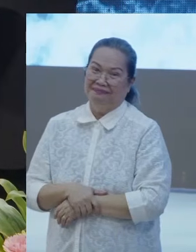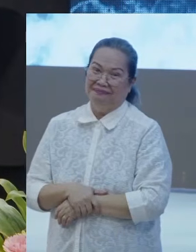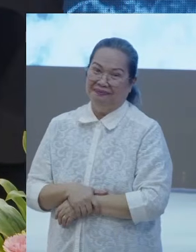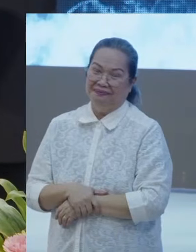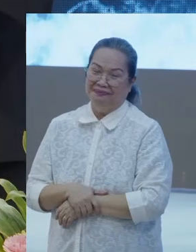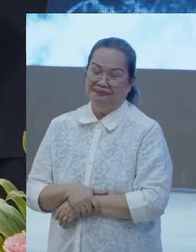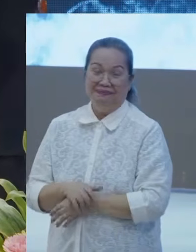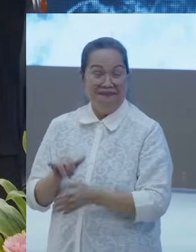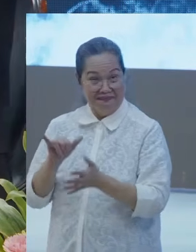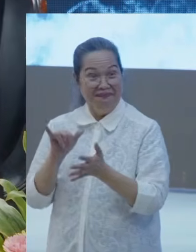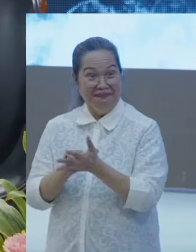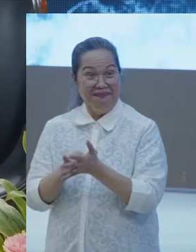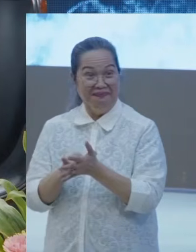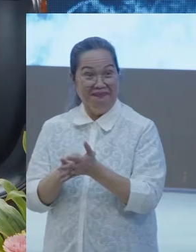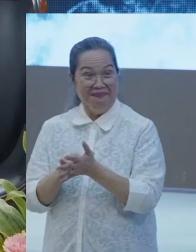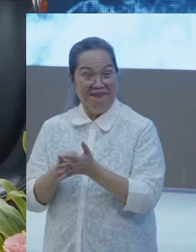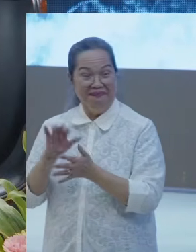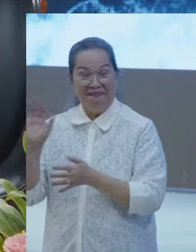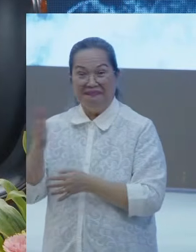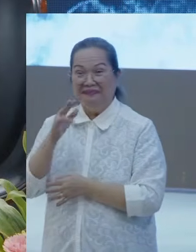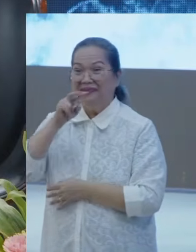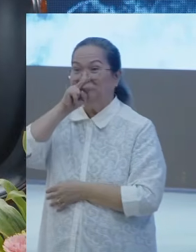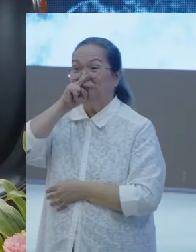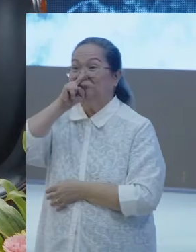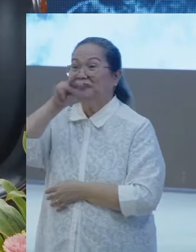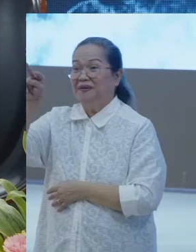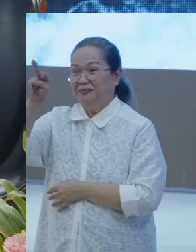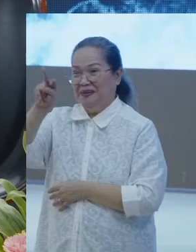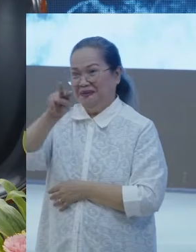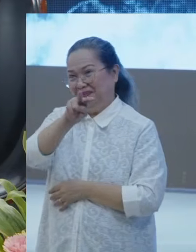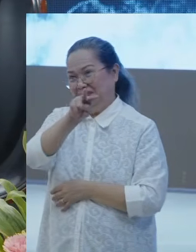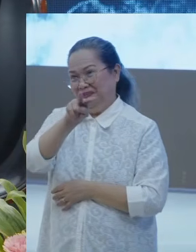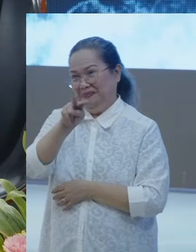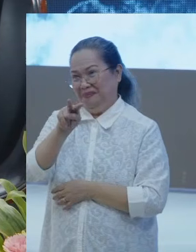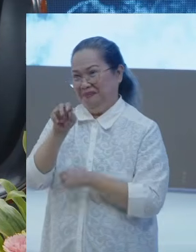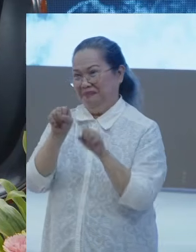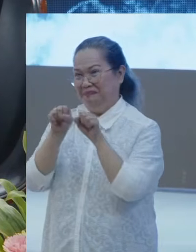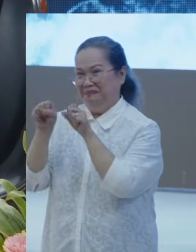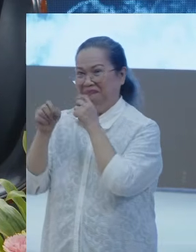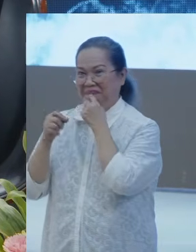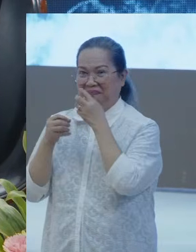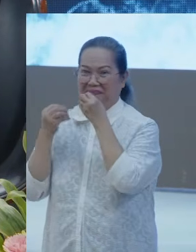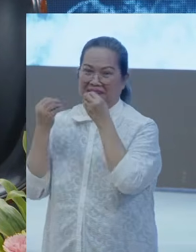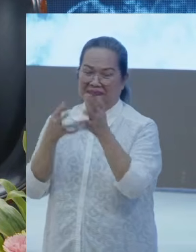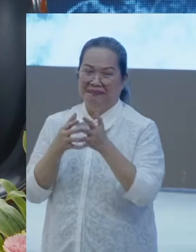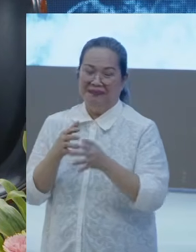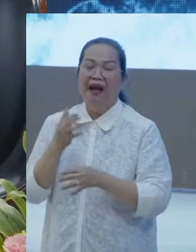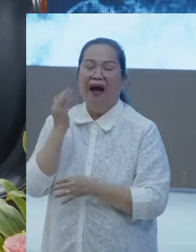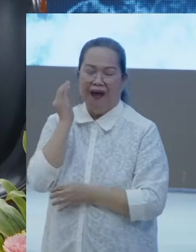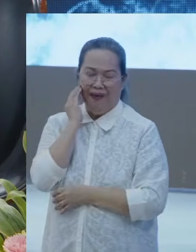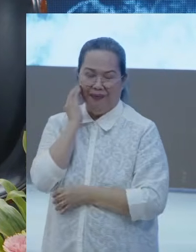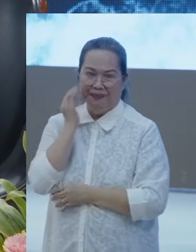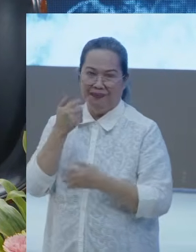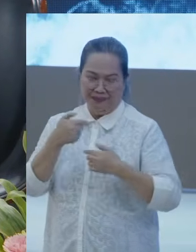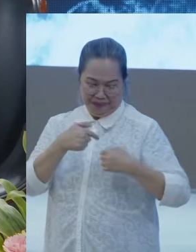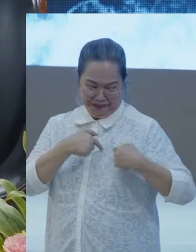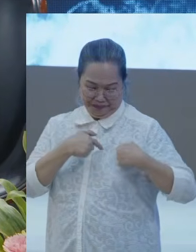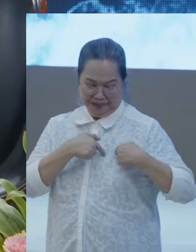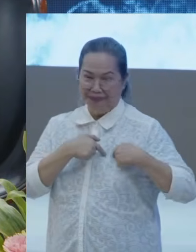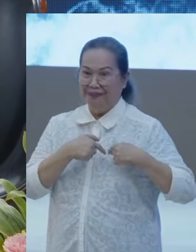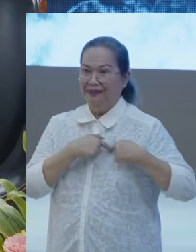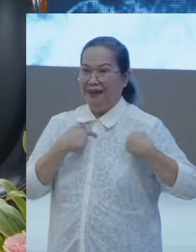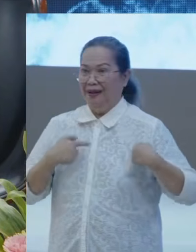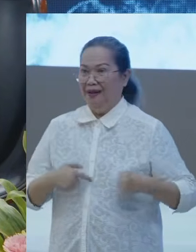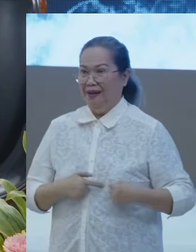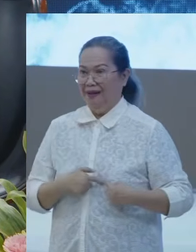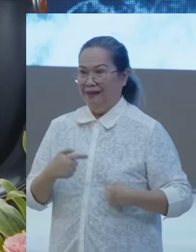Yung mga yon, mga ulupong, hindi niya binigyan. Alam niya ang